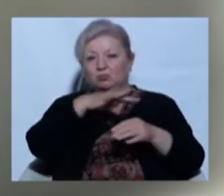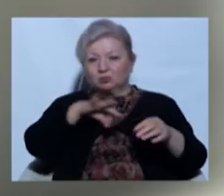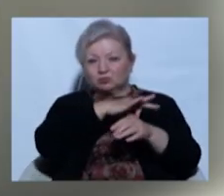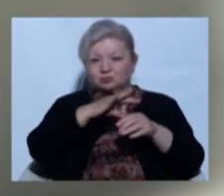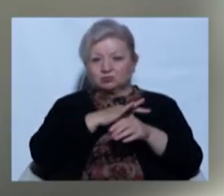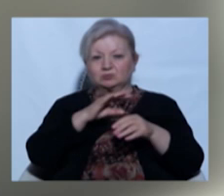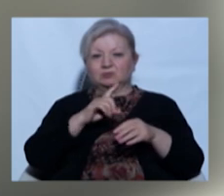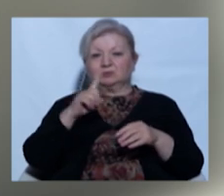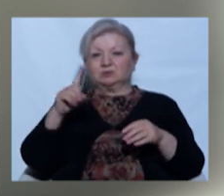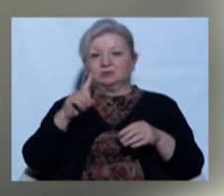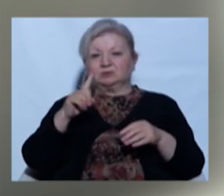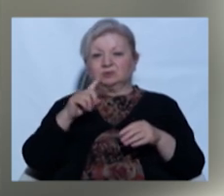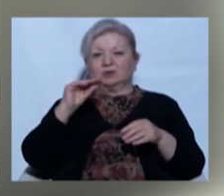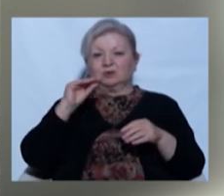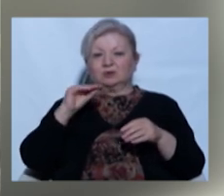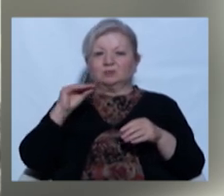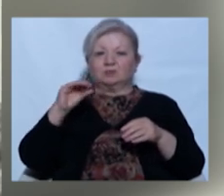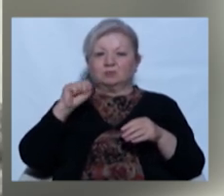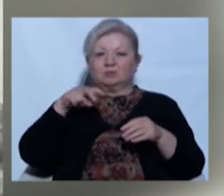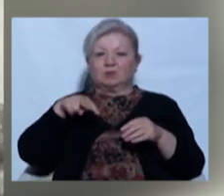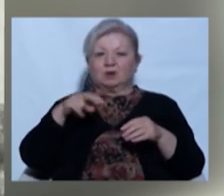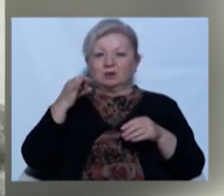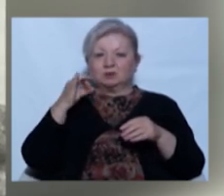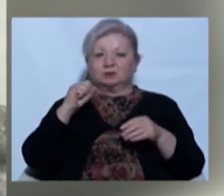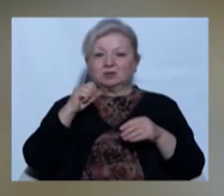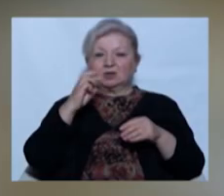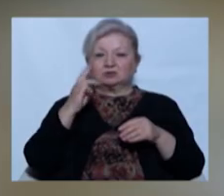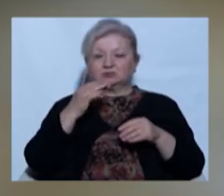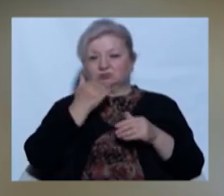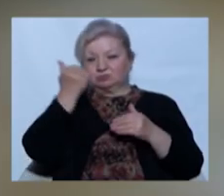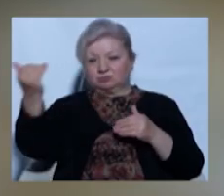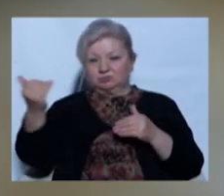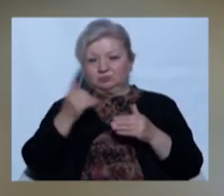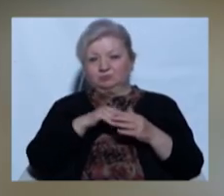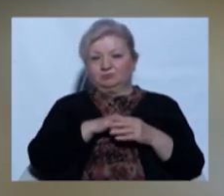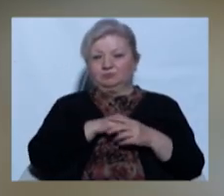ზაქარია ფალიაშვილის იყო, ესეთი კომპოზიტორი მუსიკა არის, და ლექსი დათომ აღრაძის.